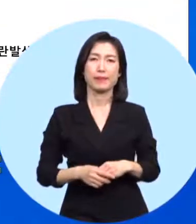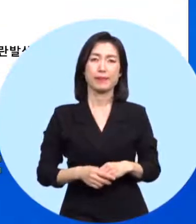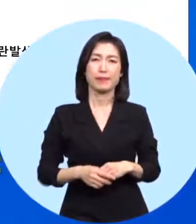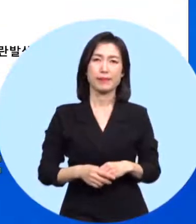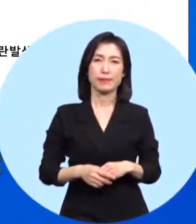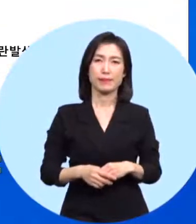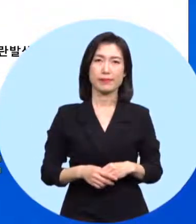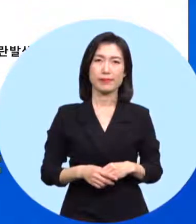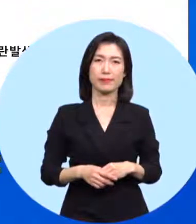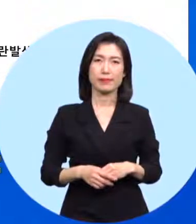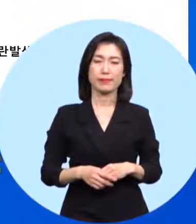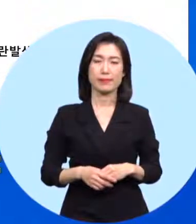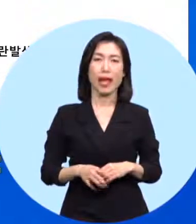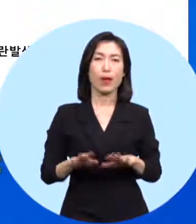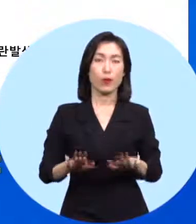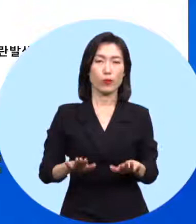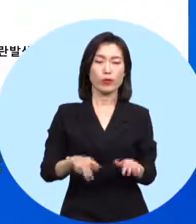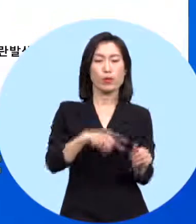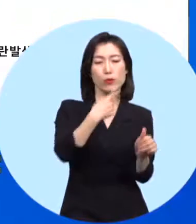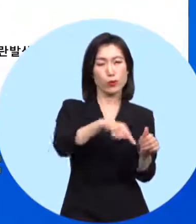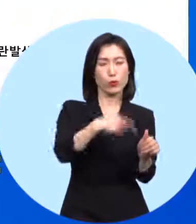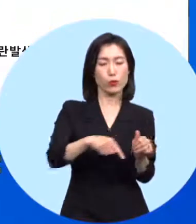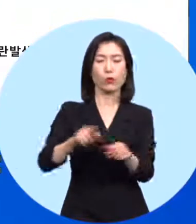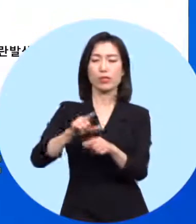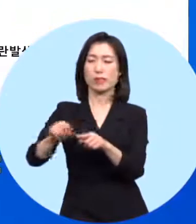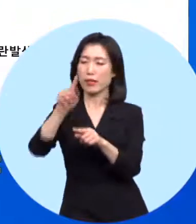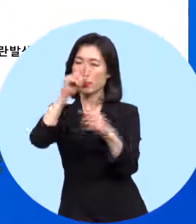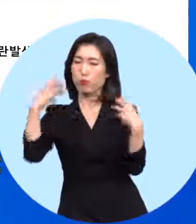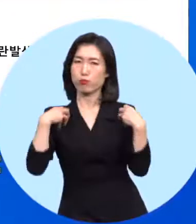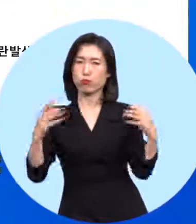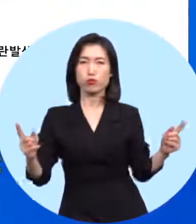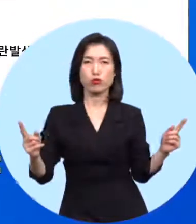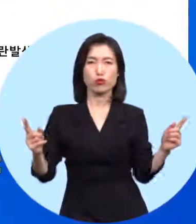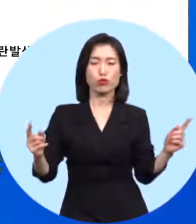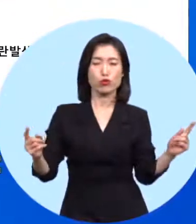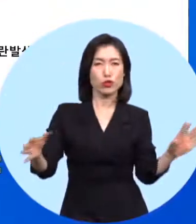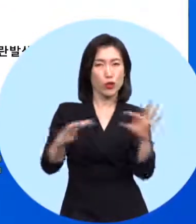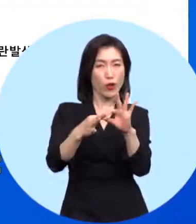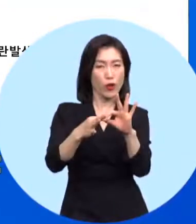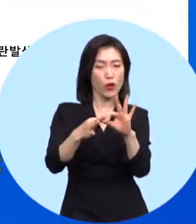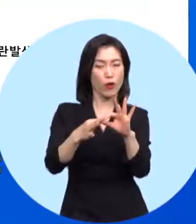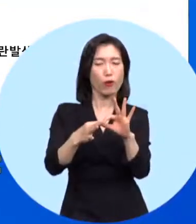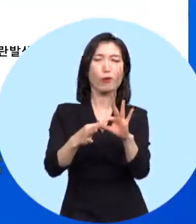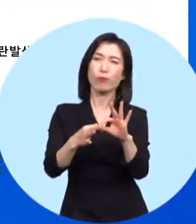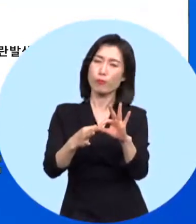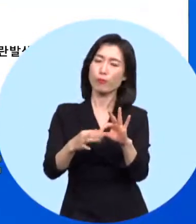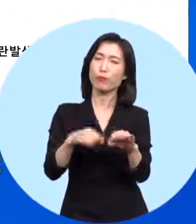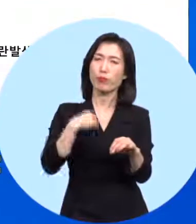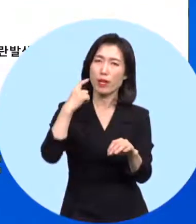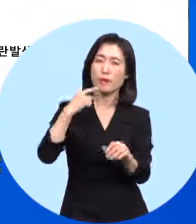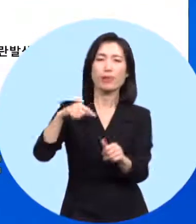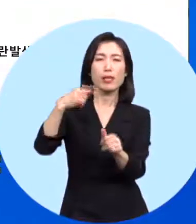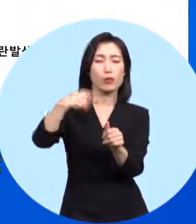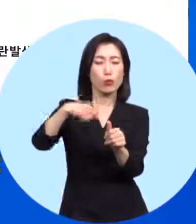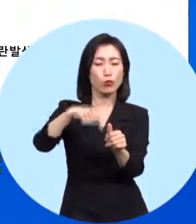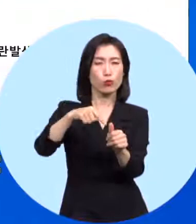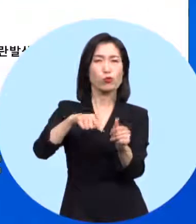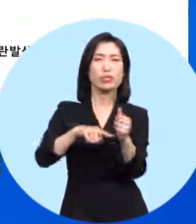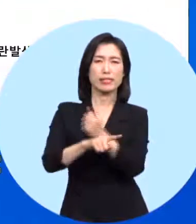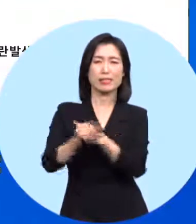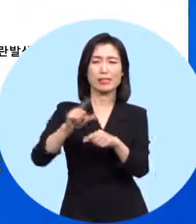오늘 교육과 지자체와의 만남, 제가 보기에는요, 교육은 지자체의 본연의